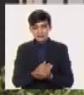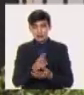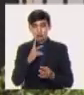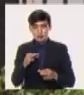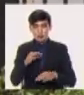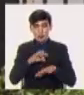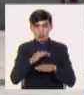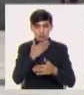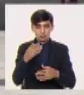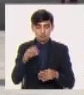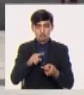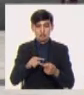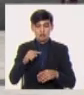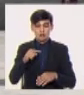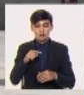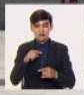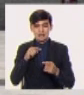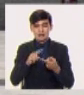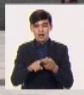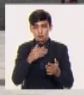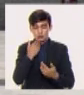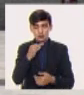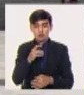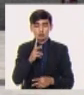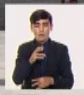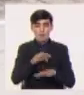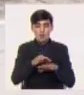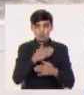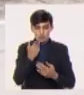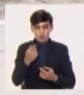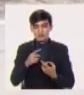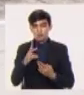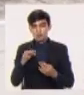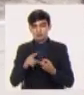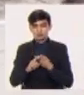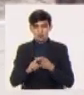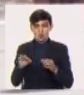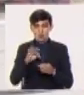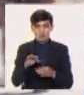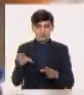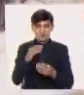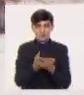сияқты. Өйткені министрлік өкілдері ауру белгілері жоқ науқастарға мүлдем дәрі ішпеу керек деп